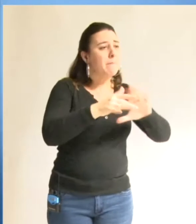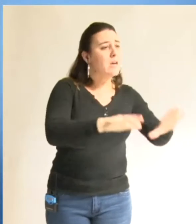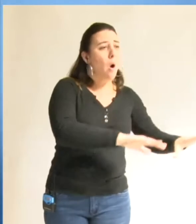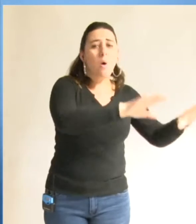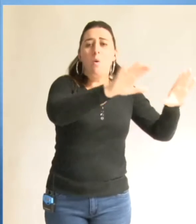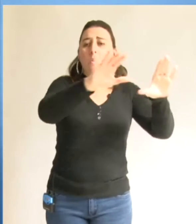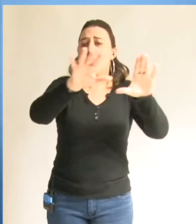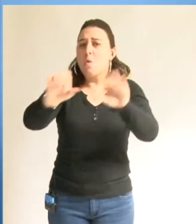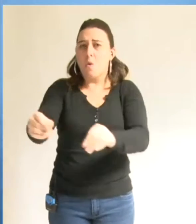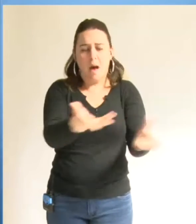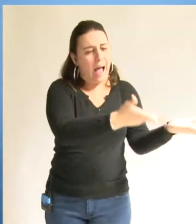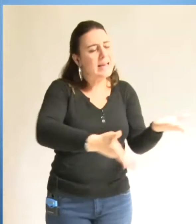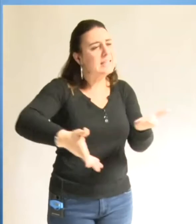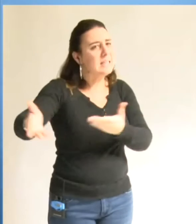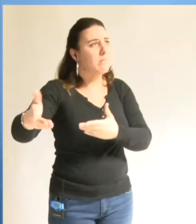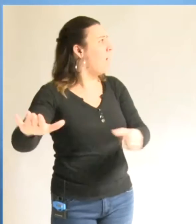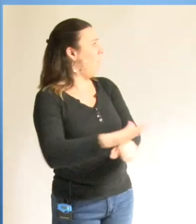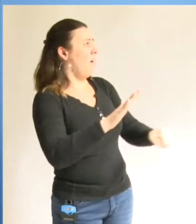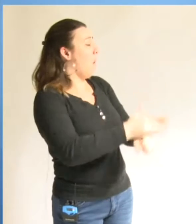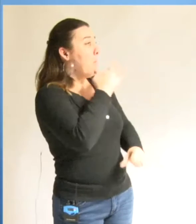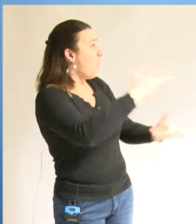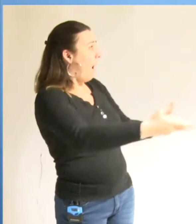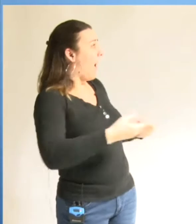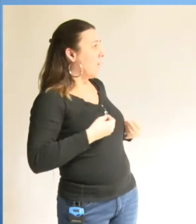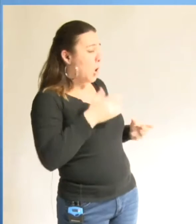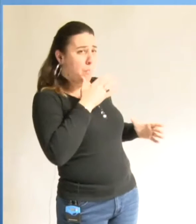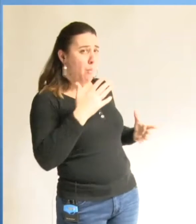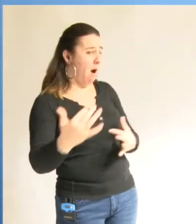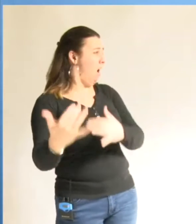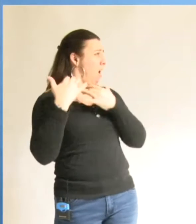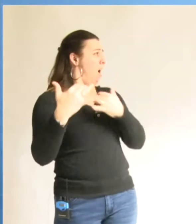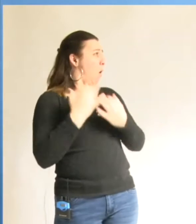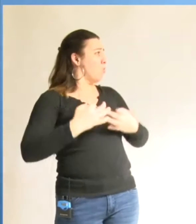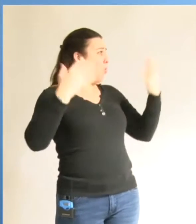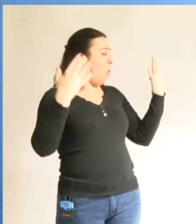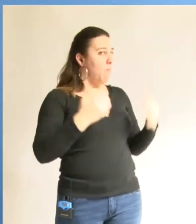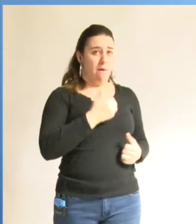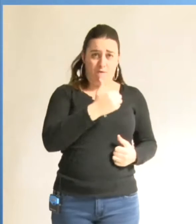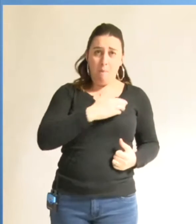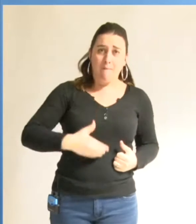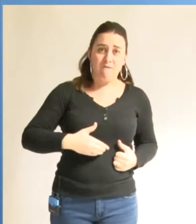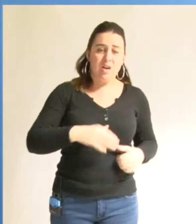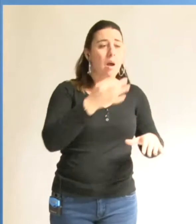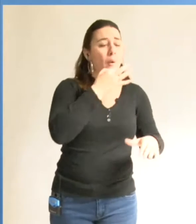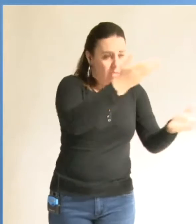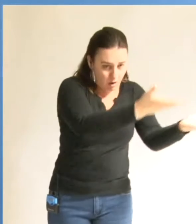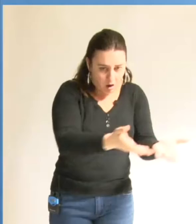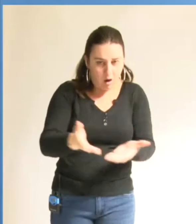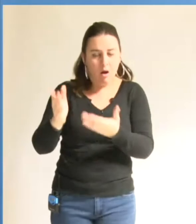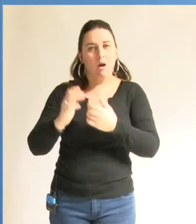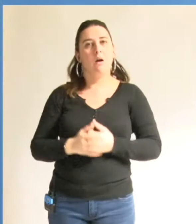plus en accueillir, parce qu'elle-même ne pouvait pas faire face aux appels qu'elle avait